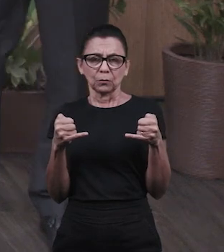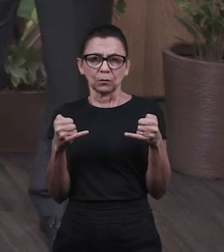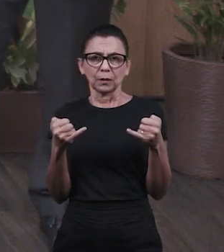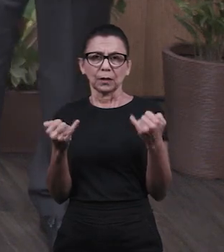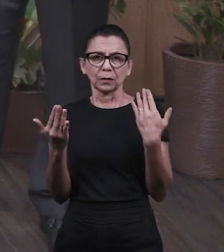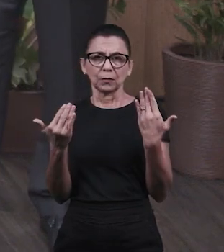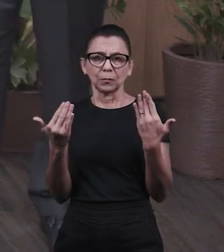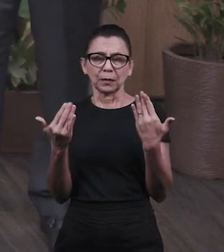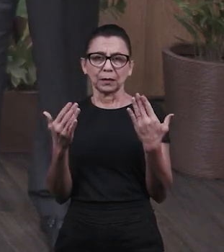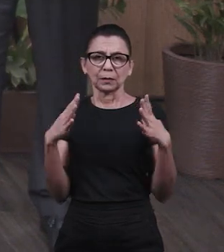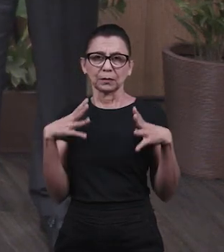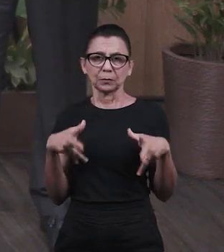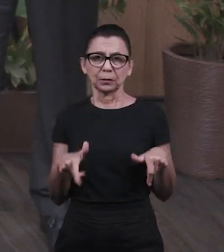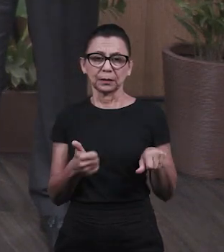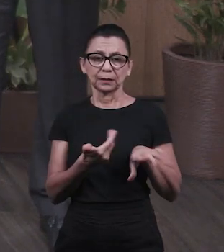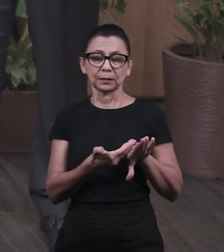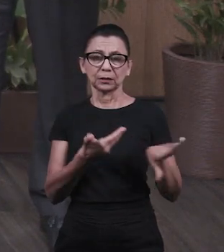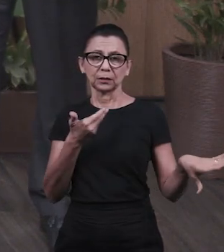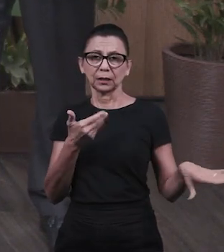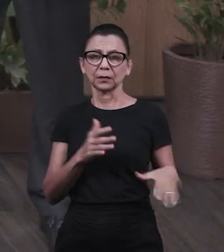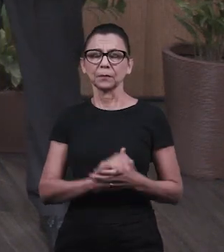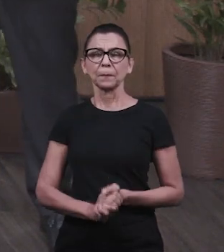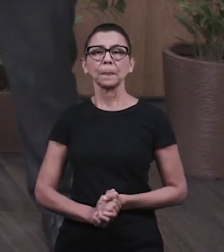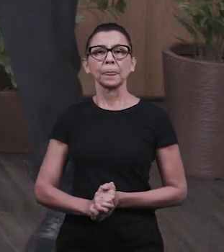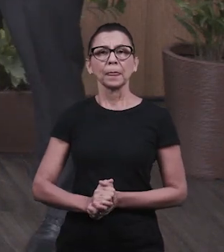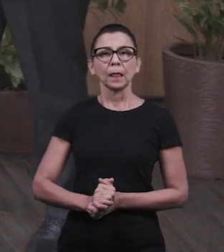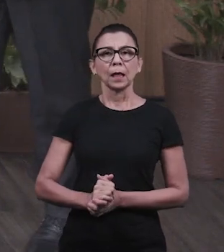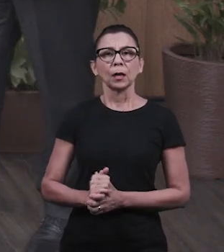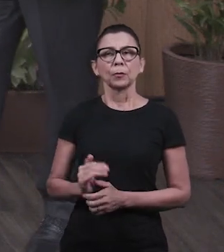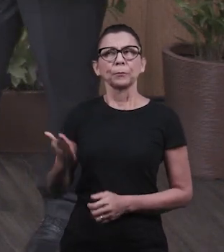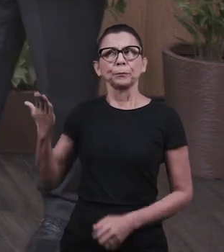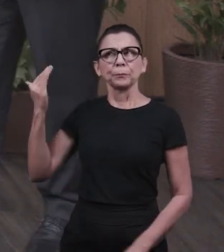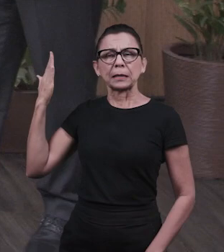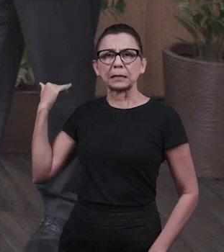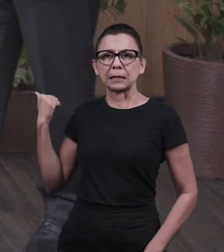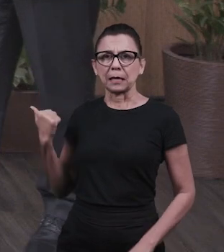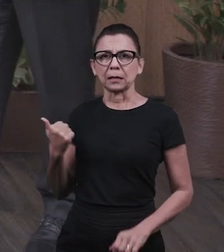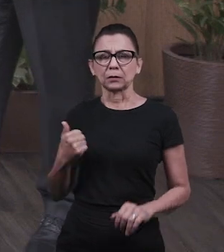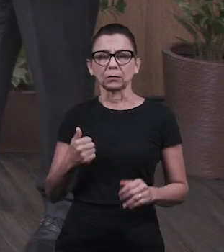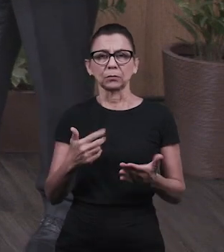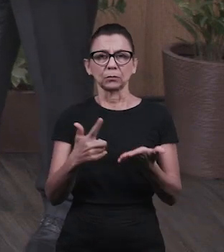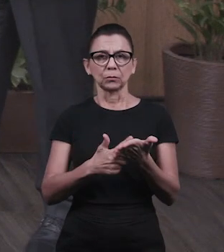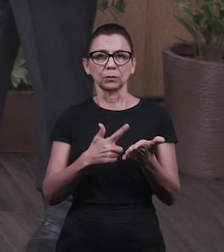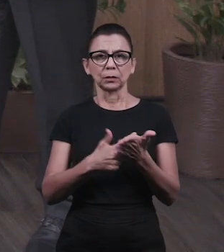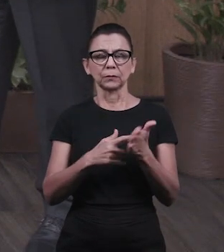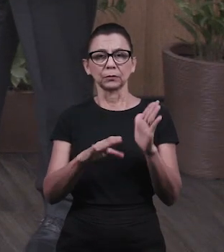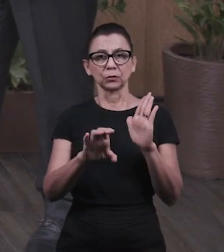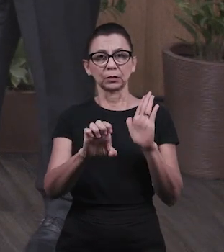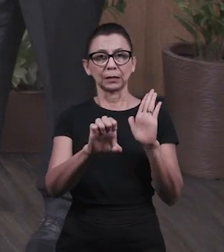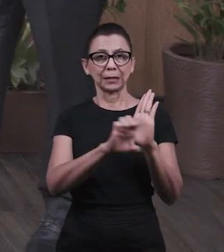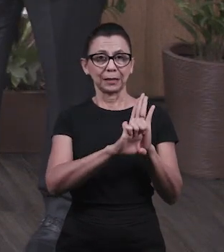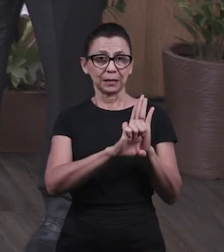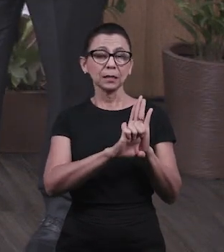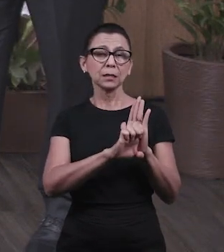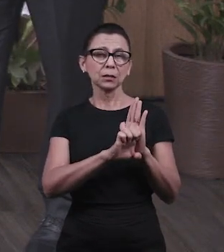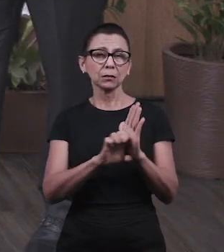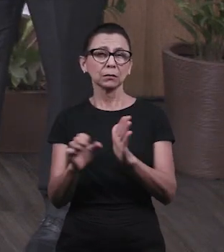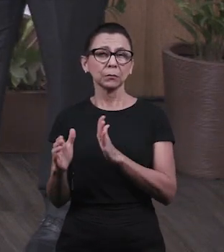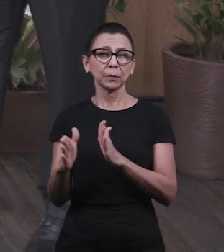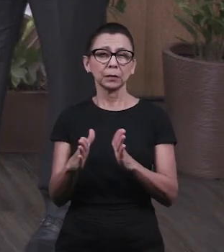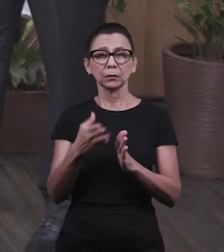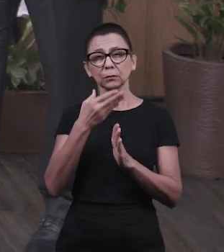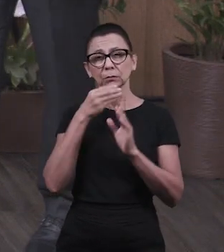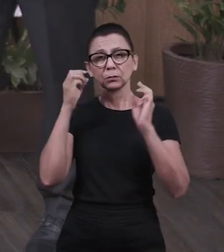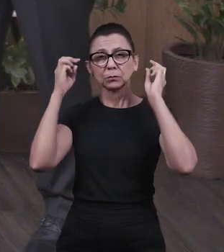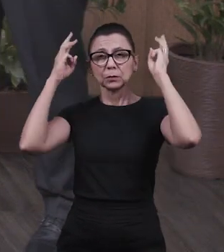о посвящении. Во времена Моисея мы давайте посмотрим траекторию.